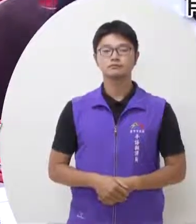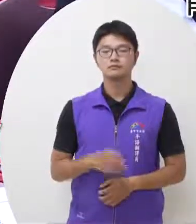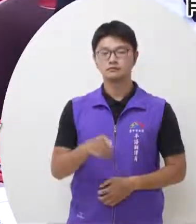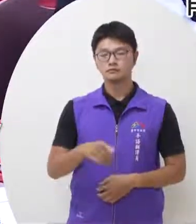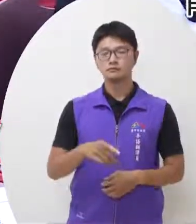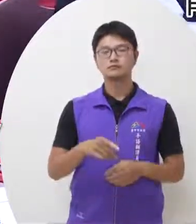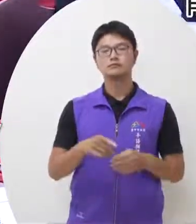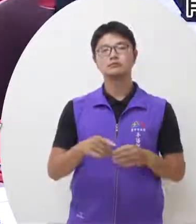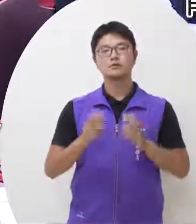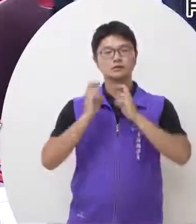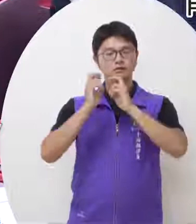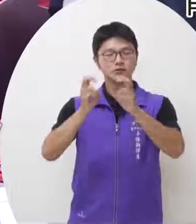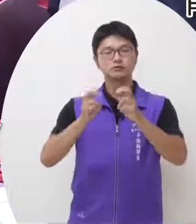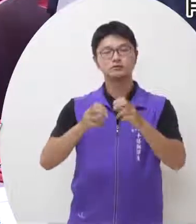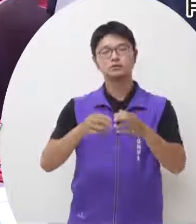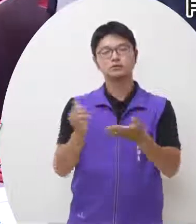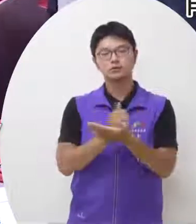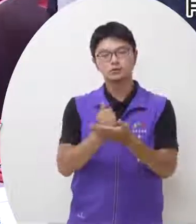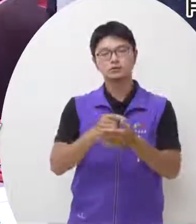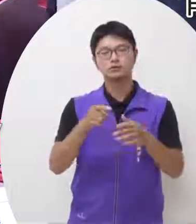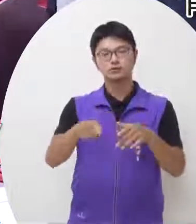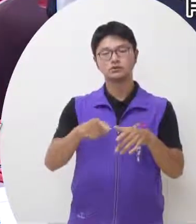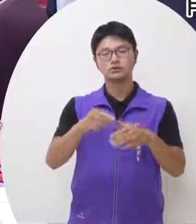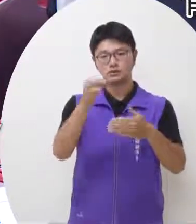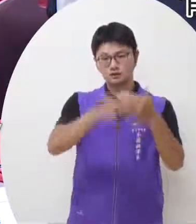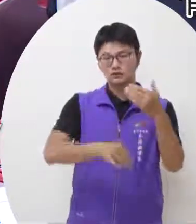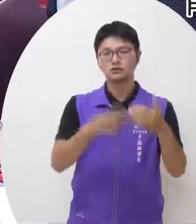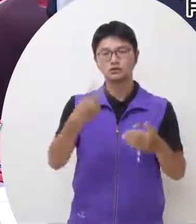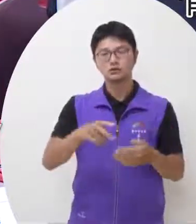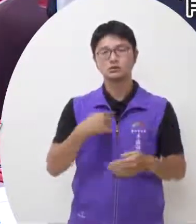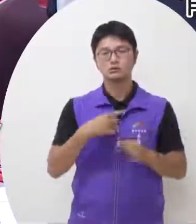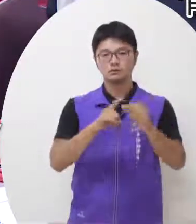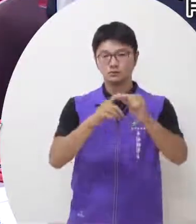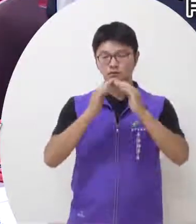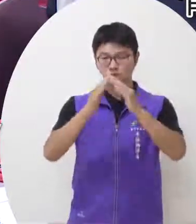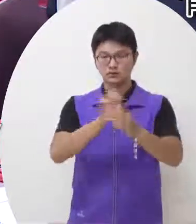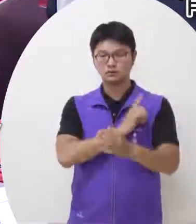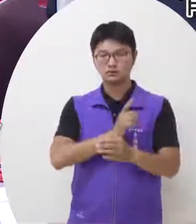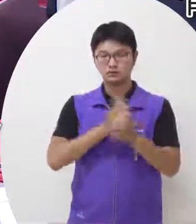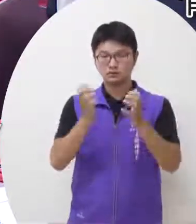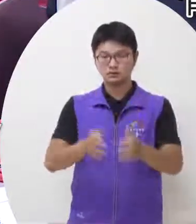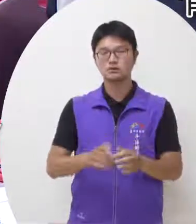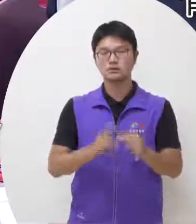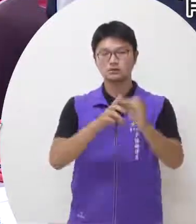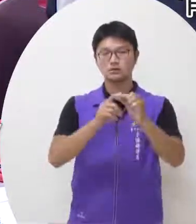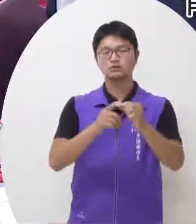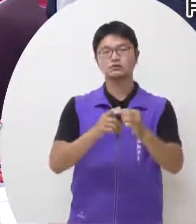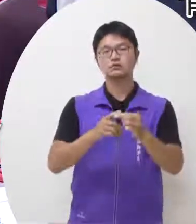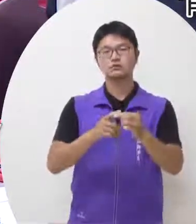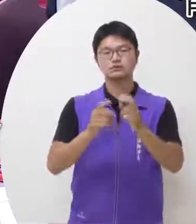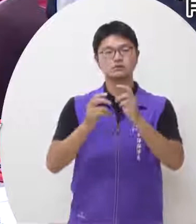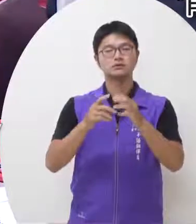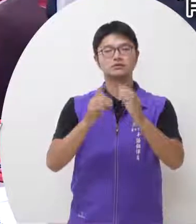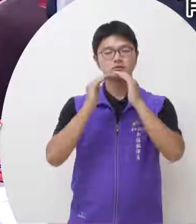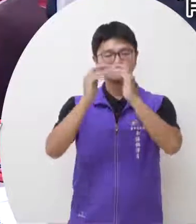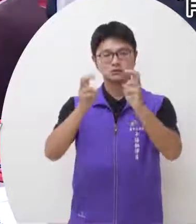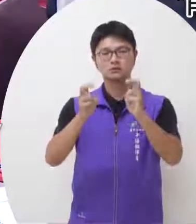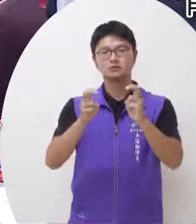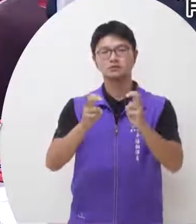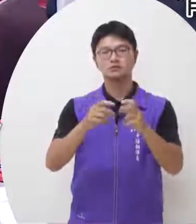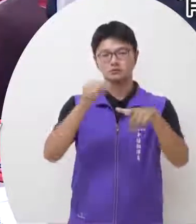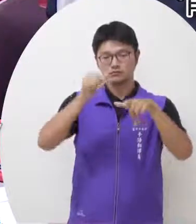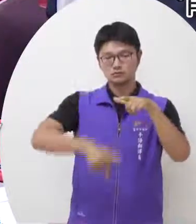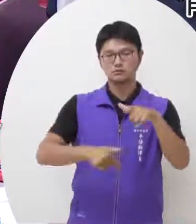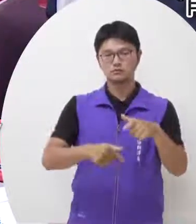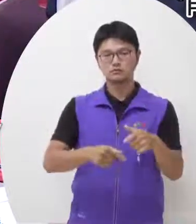司的设置管理条例的规定，以及我们台中市自己订定的台中捷运股份有限公司组织自治条例的